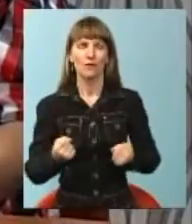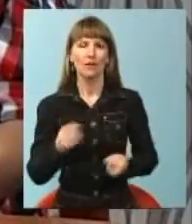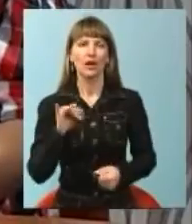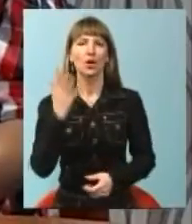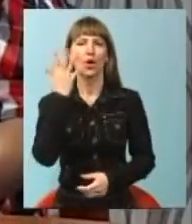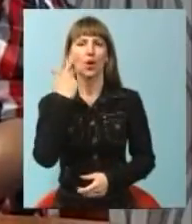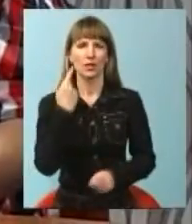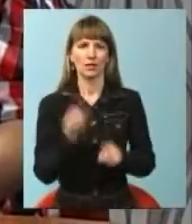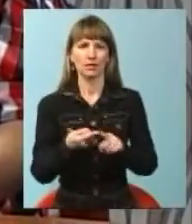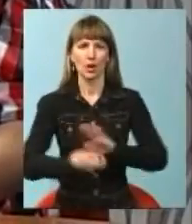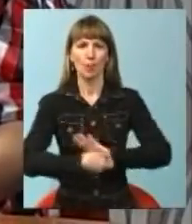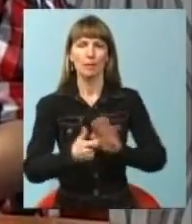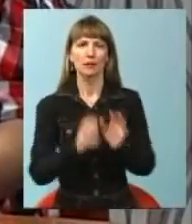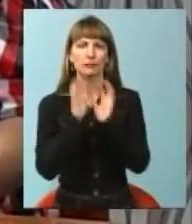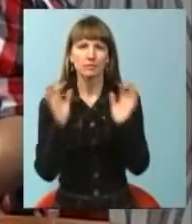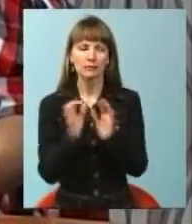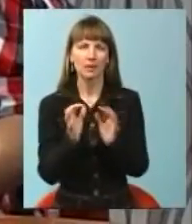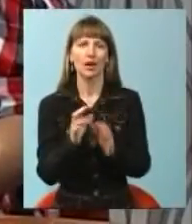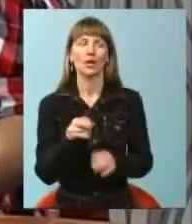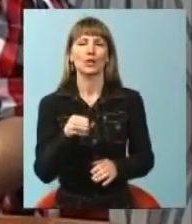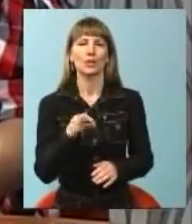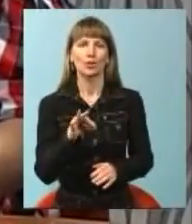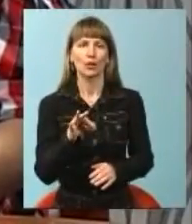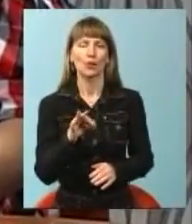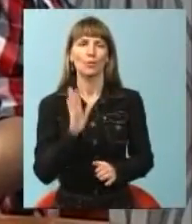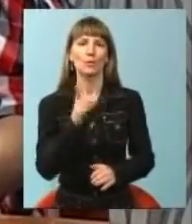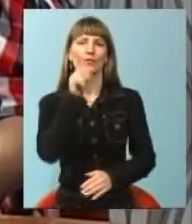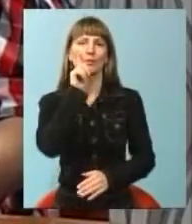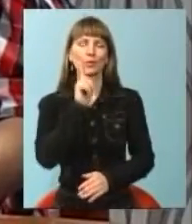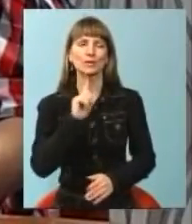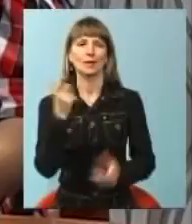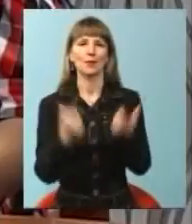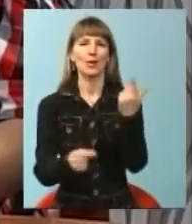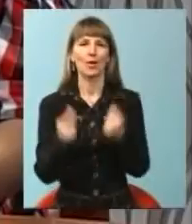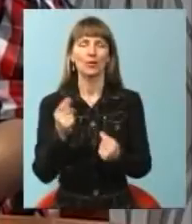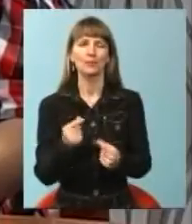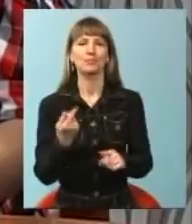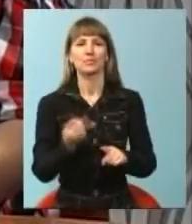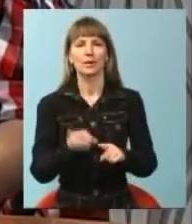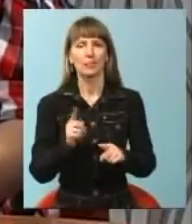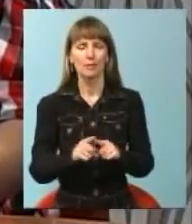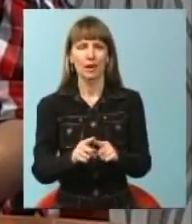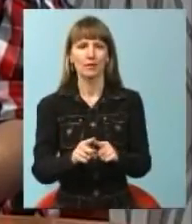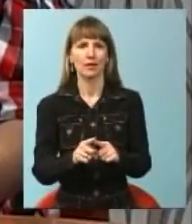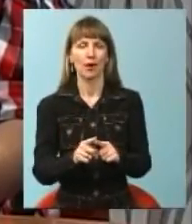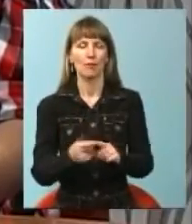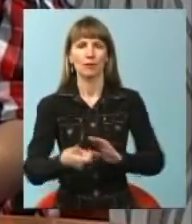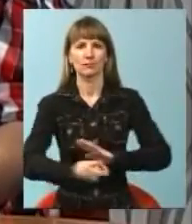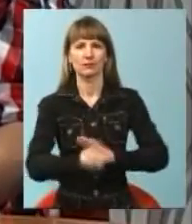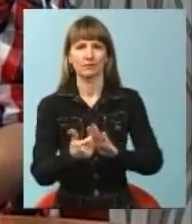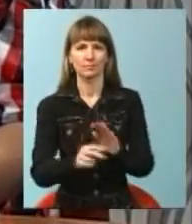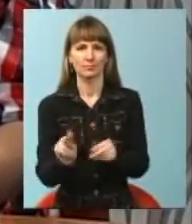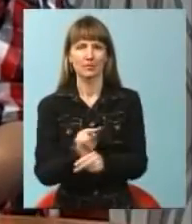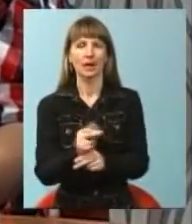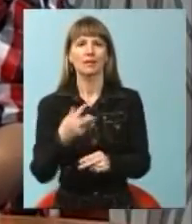них піклуватись, тварина буде давати дуже корисне і смачне молоко. Тож педикюрщик для корів виявляється дуже